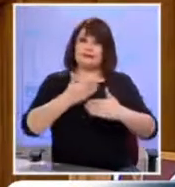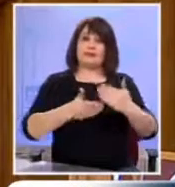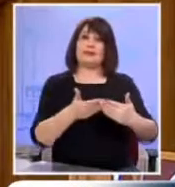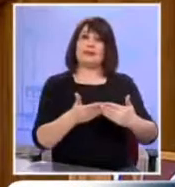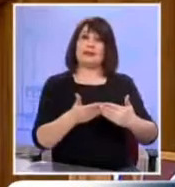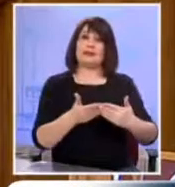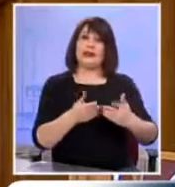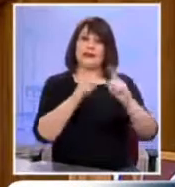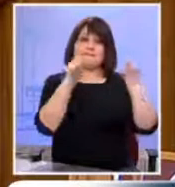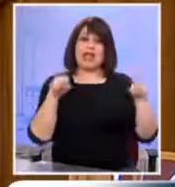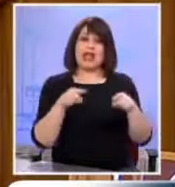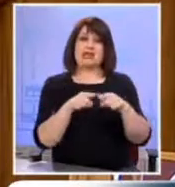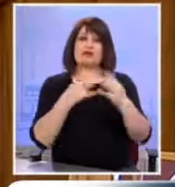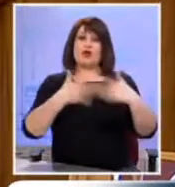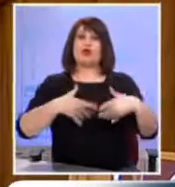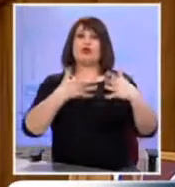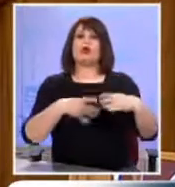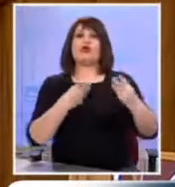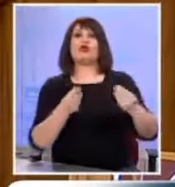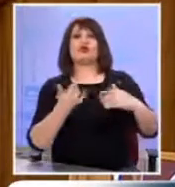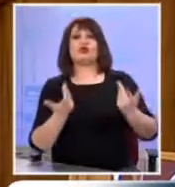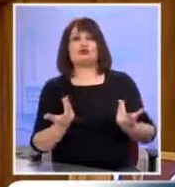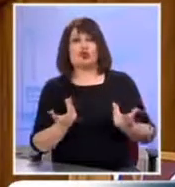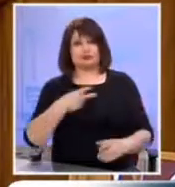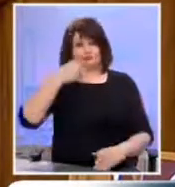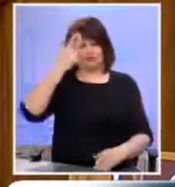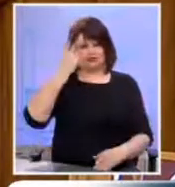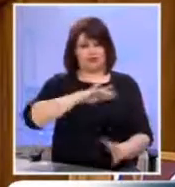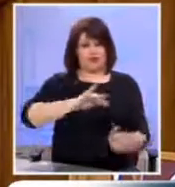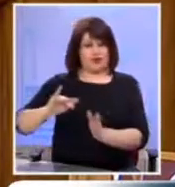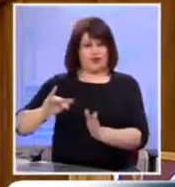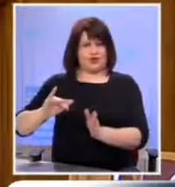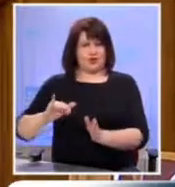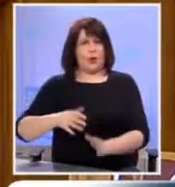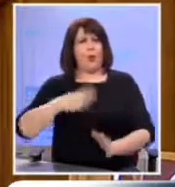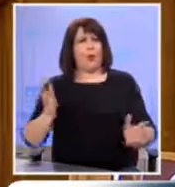και το πλαίσιο λειτουργίας που από τη μια αποτρέπουν τις αυθαιρεσίες και τα ρεσάλτα